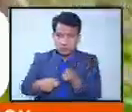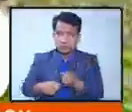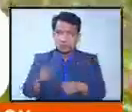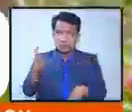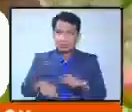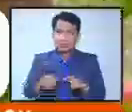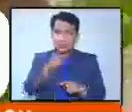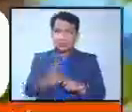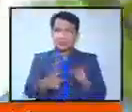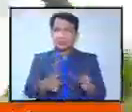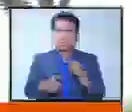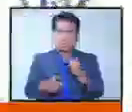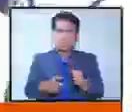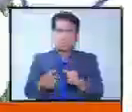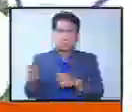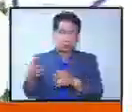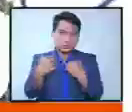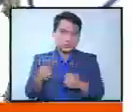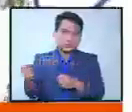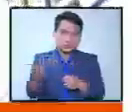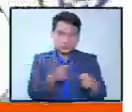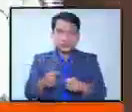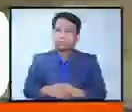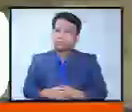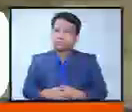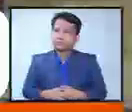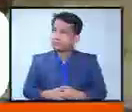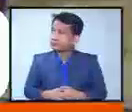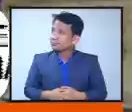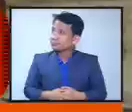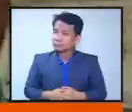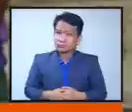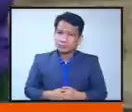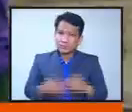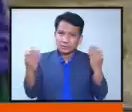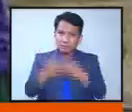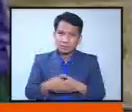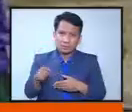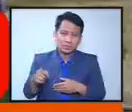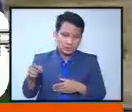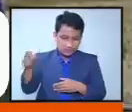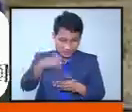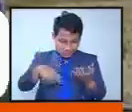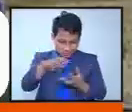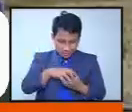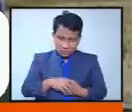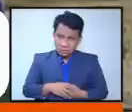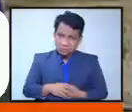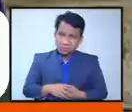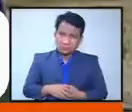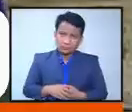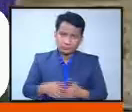kaya maswerte raw na hindi tinangay ng malakas na hangin ang bagyo. Maitim. Dini ang isang nang pormir ng